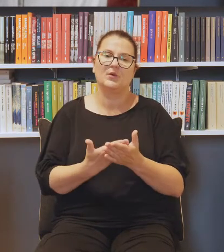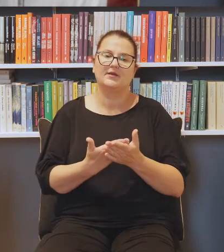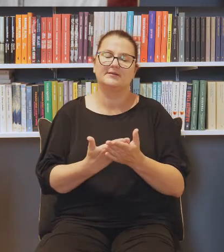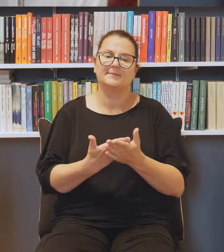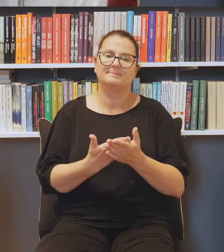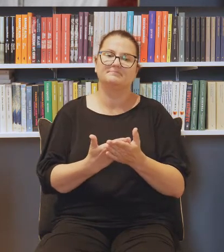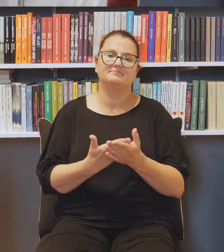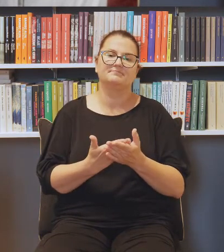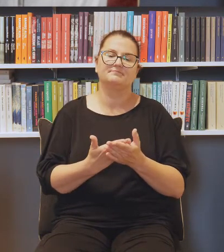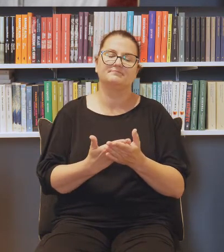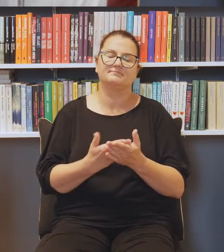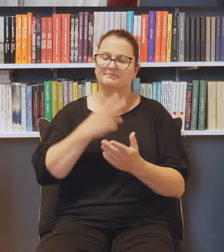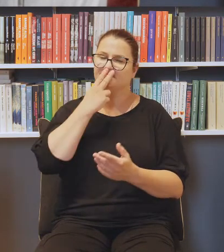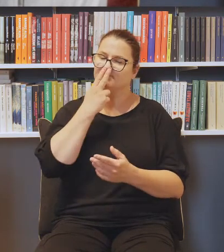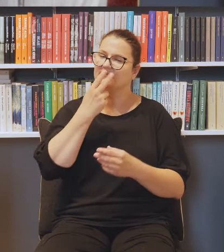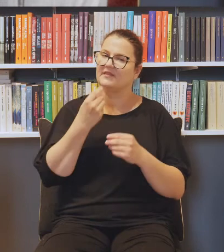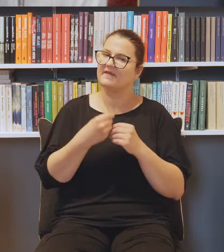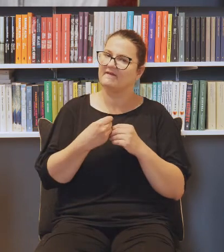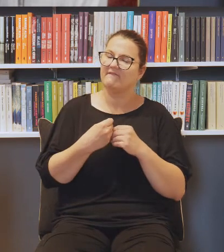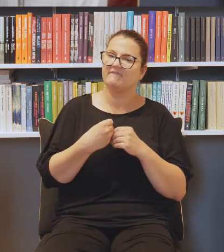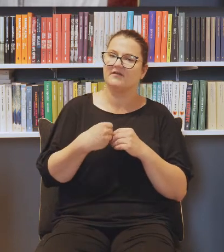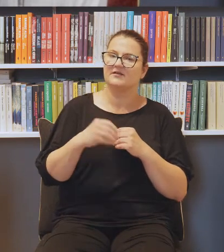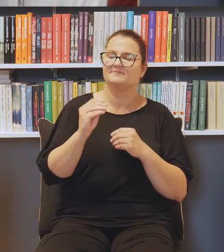bardziej tutaj są